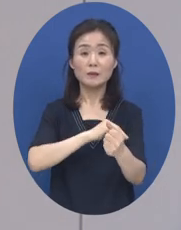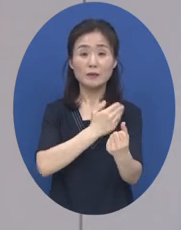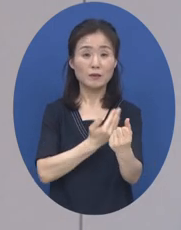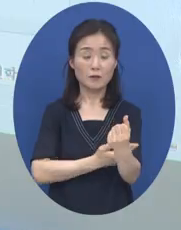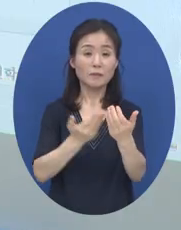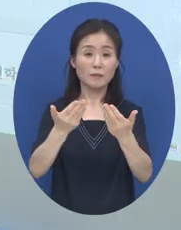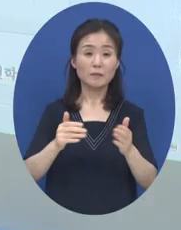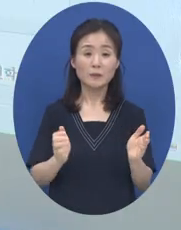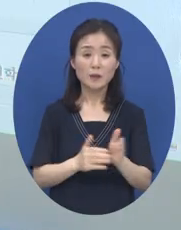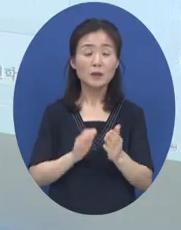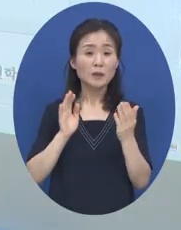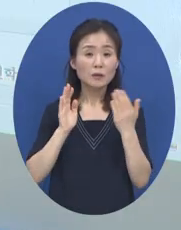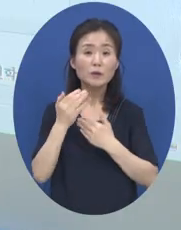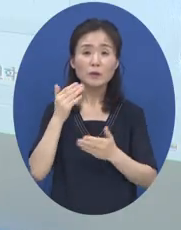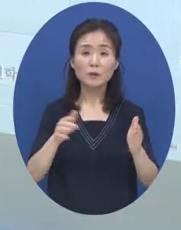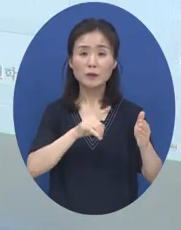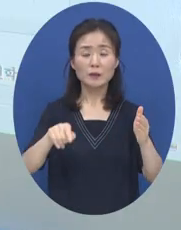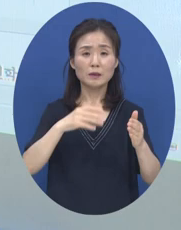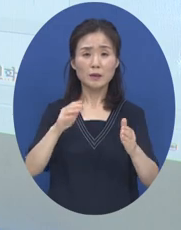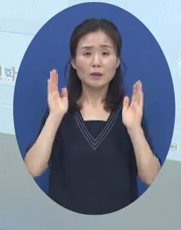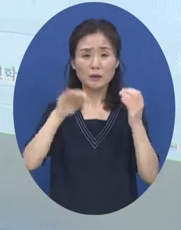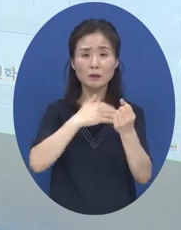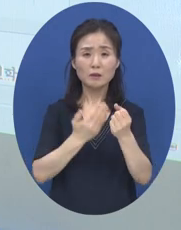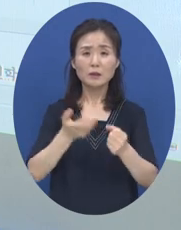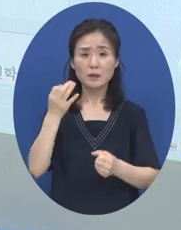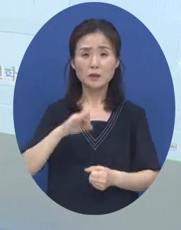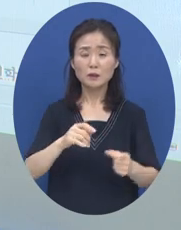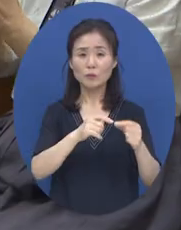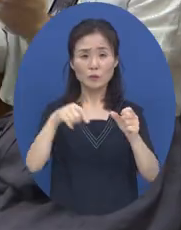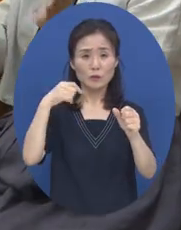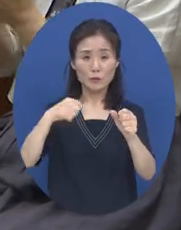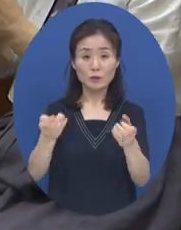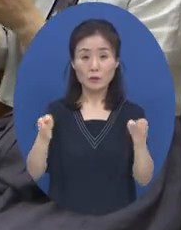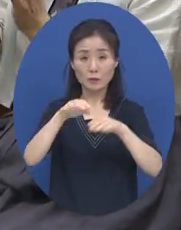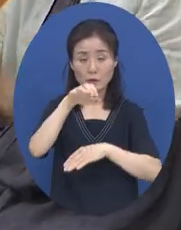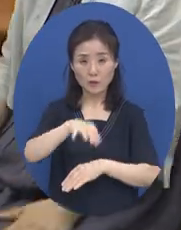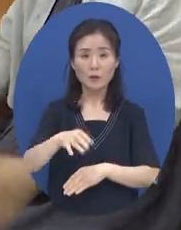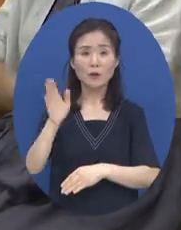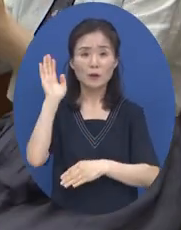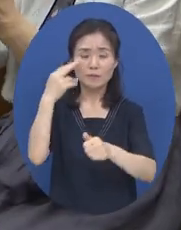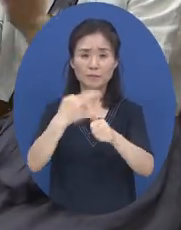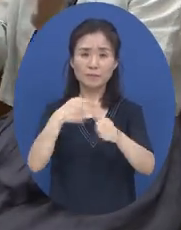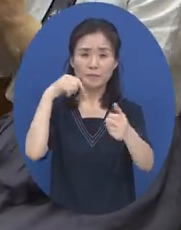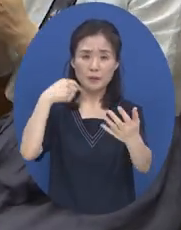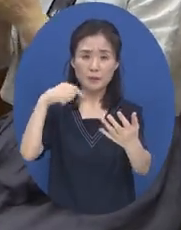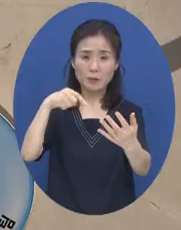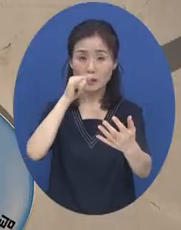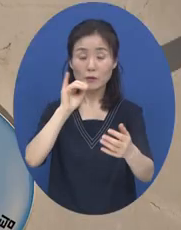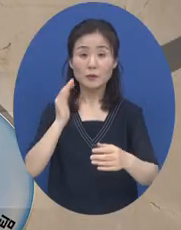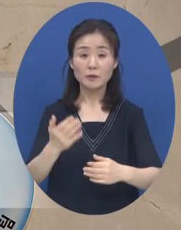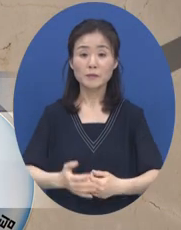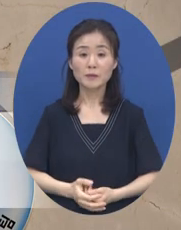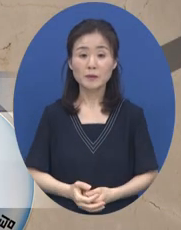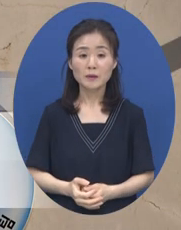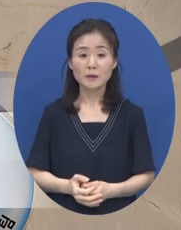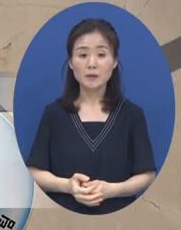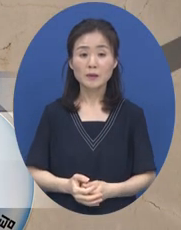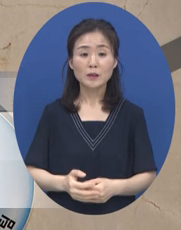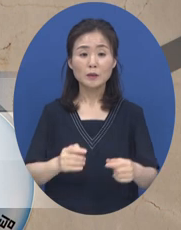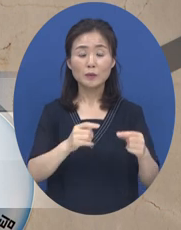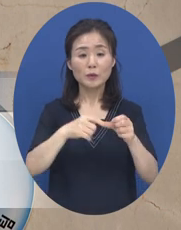이후 교원들은 경기도 내 학력인정 문해교육기관에서 교원으로 강의를 진행하게 됩니다. 문해교육에